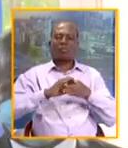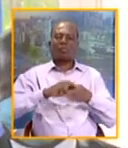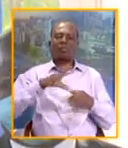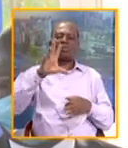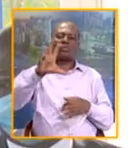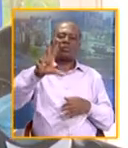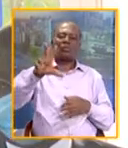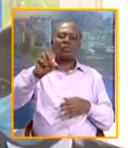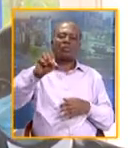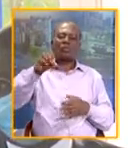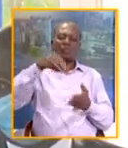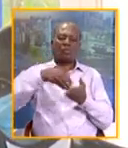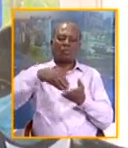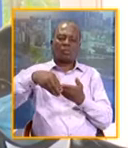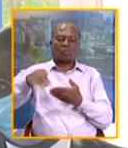cfa